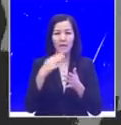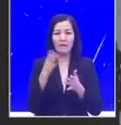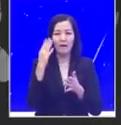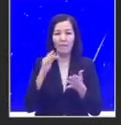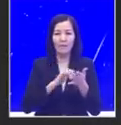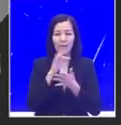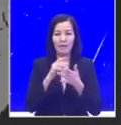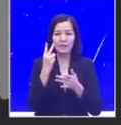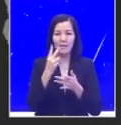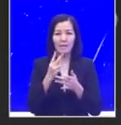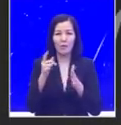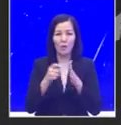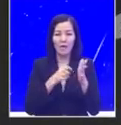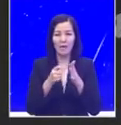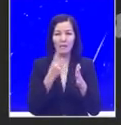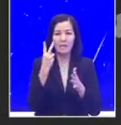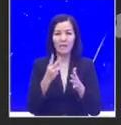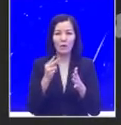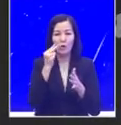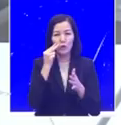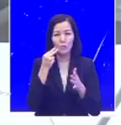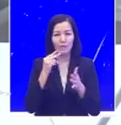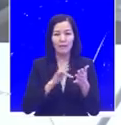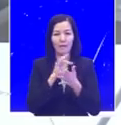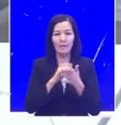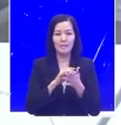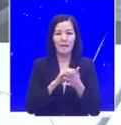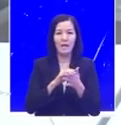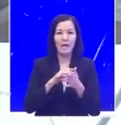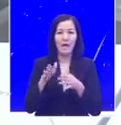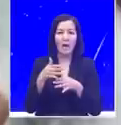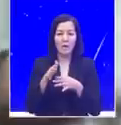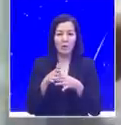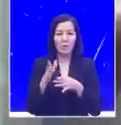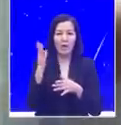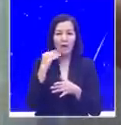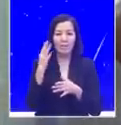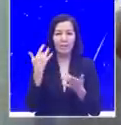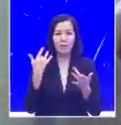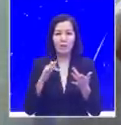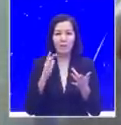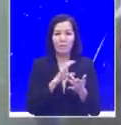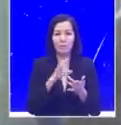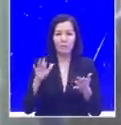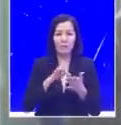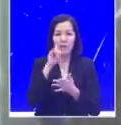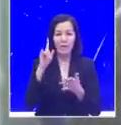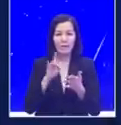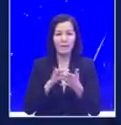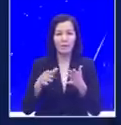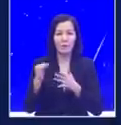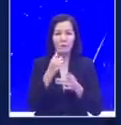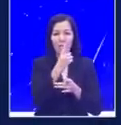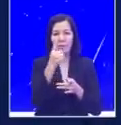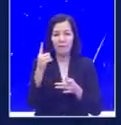Алматы қаласында, екеуі Қарағанды, екеуі Шымкентте. Ал Ақтөбе, Алматы, Жамбыл және солтүстік Қазақстан